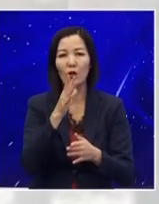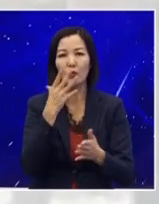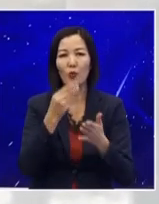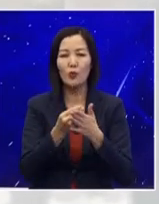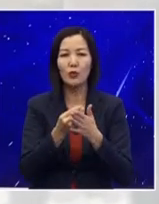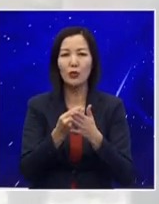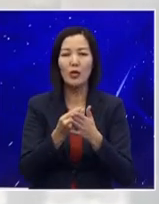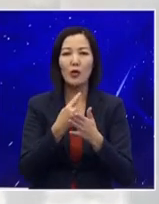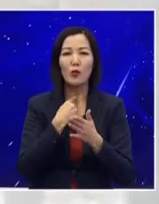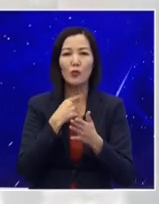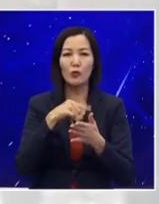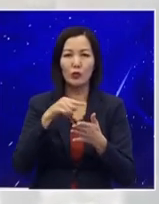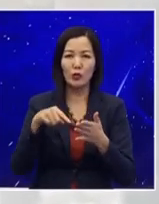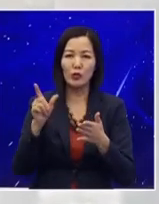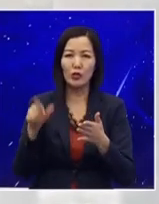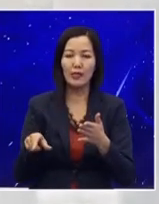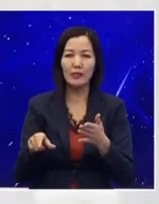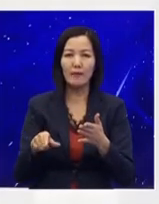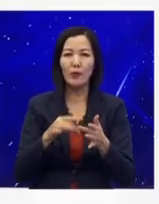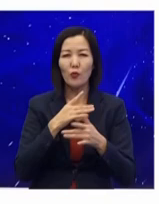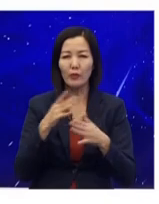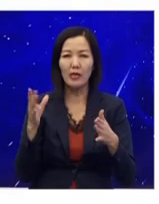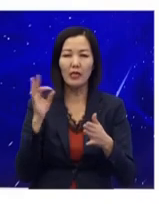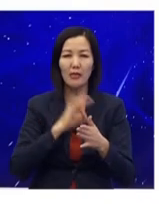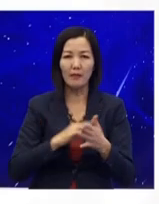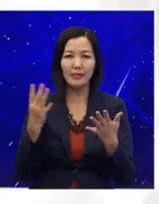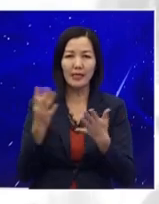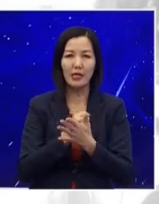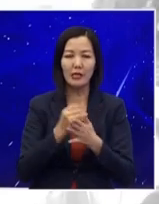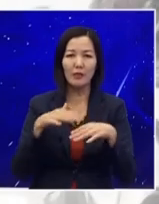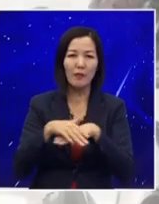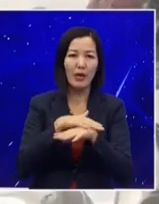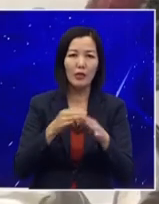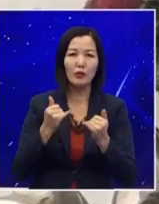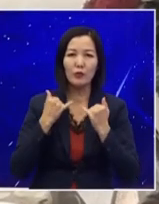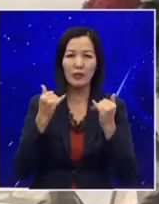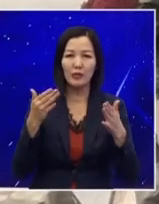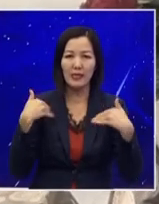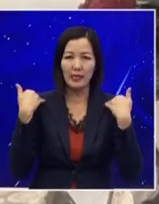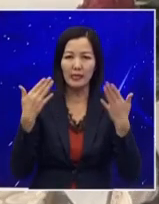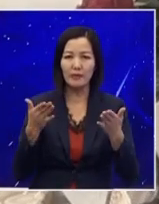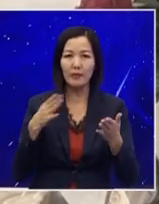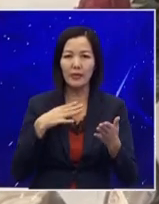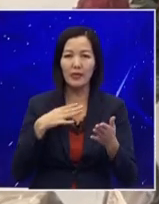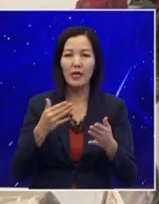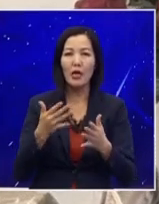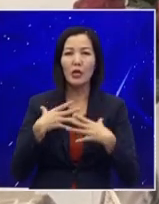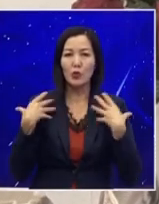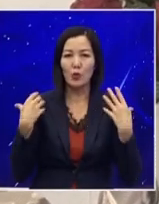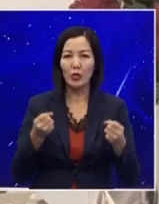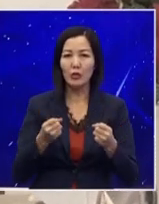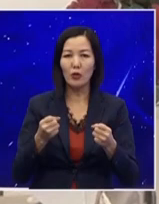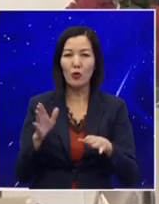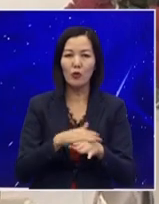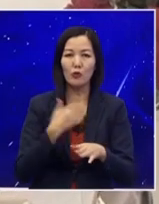қосып, әдебиет әлеміндегі мол табыстарға жетіп, ел жұрттың құрметіне бөліне беруіңізге тілектестік білдіремін. Сізге зор